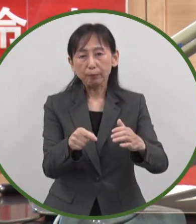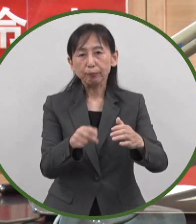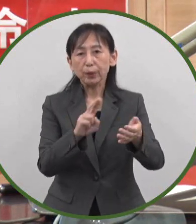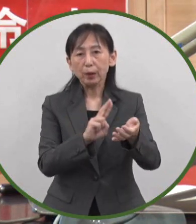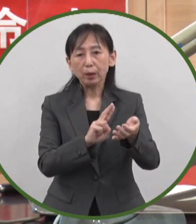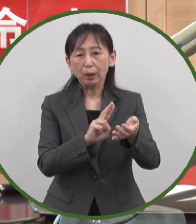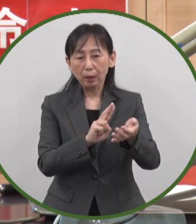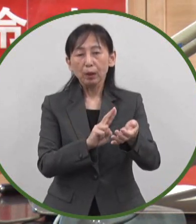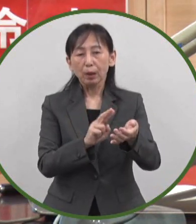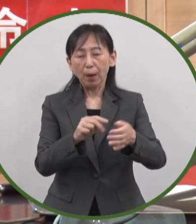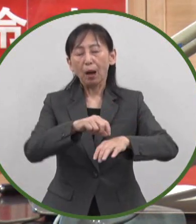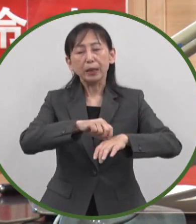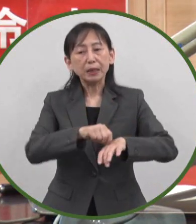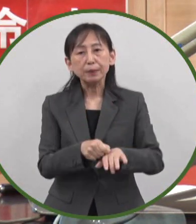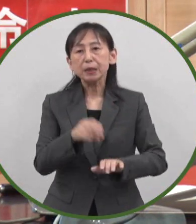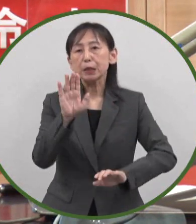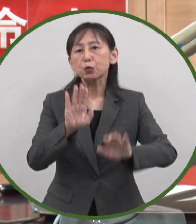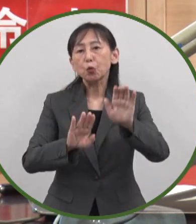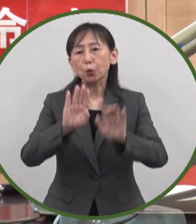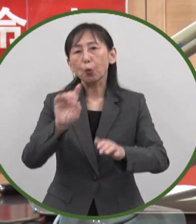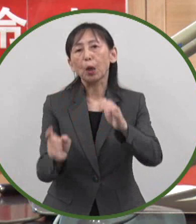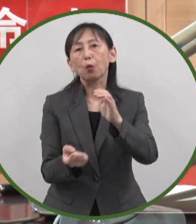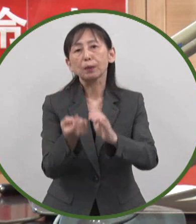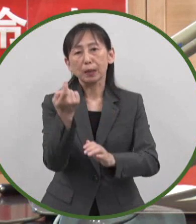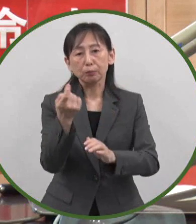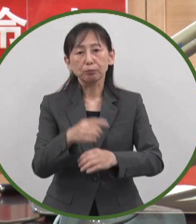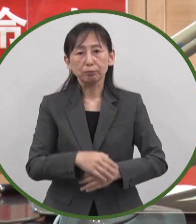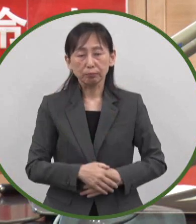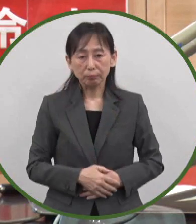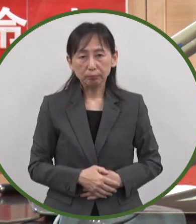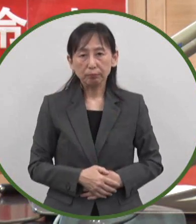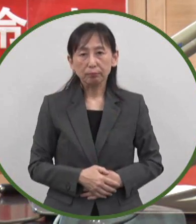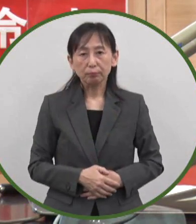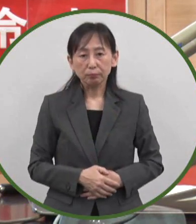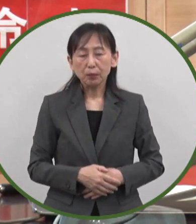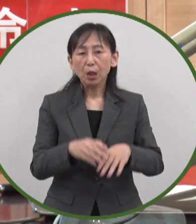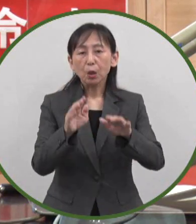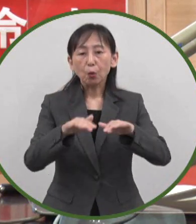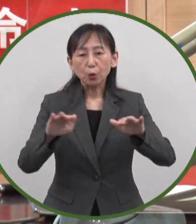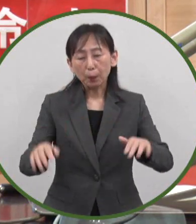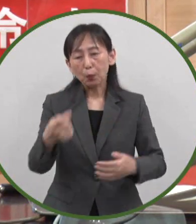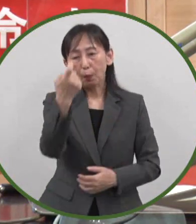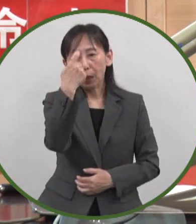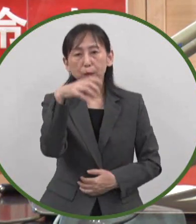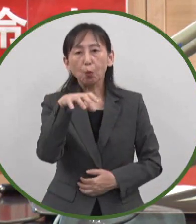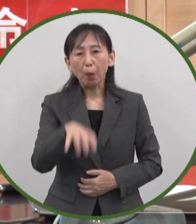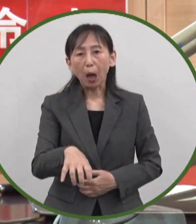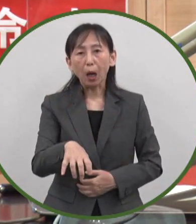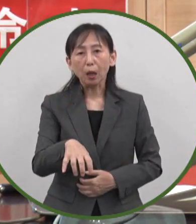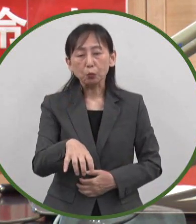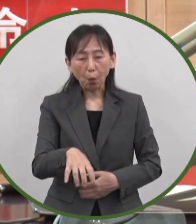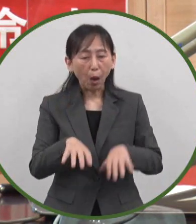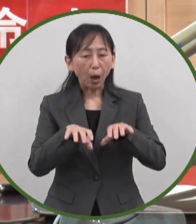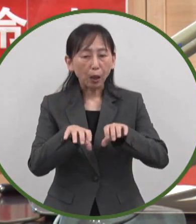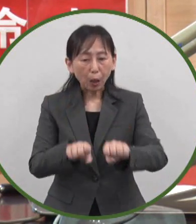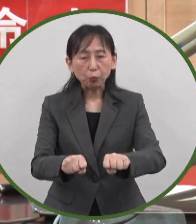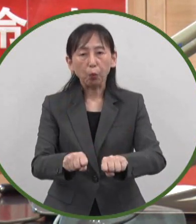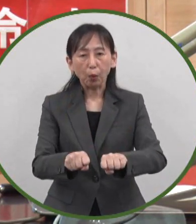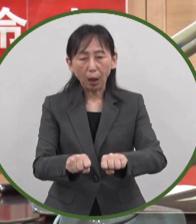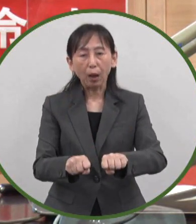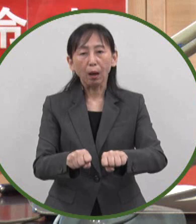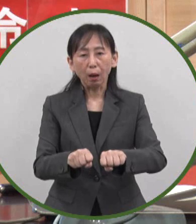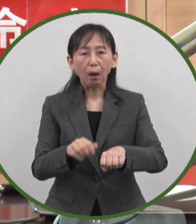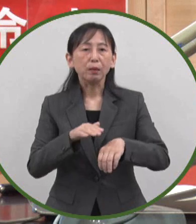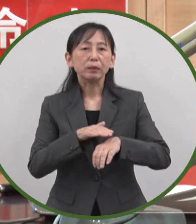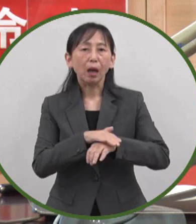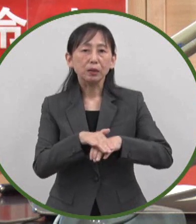い状況になるということがありましたので、子どもたちの学びの場の確保が重要であるということに